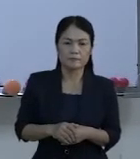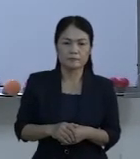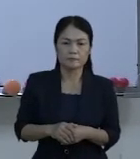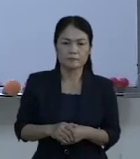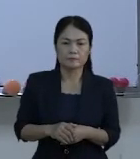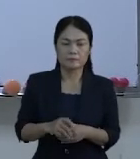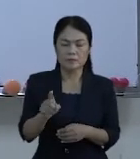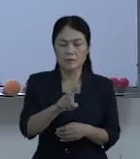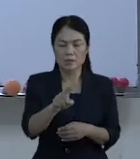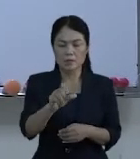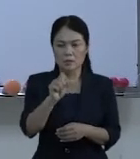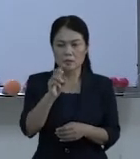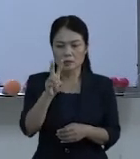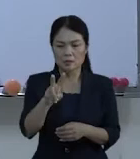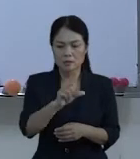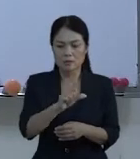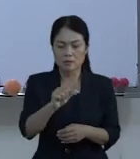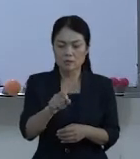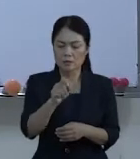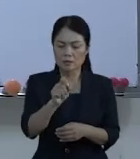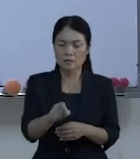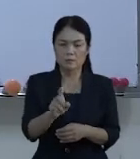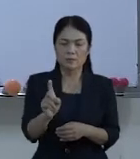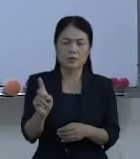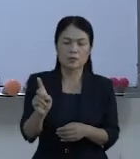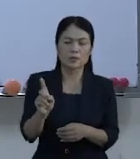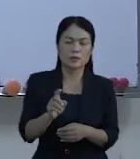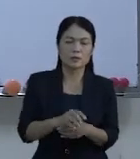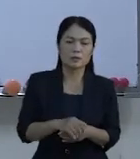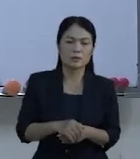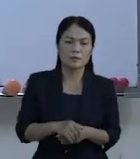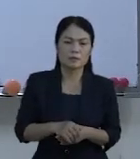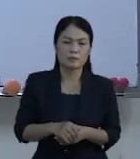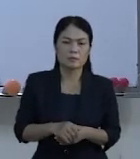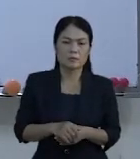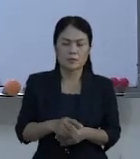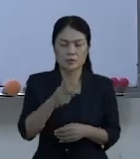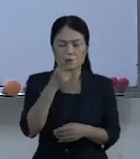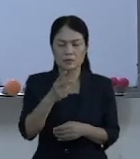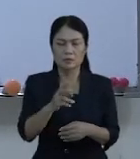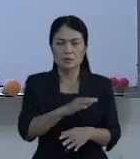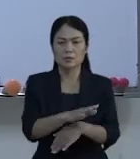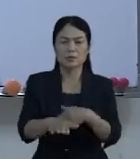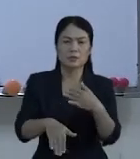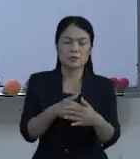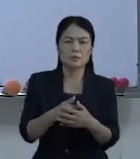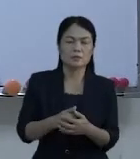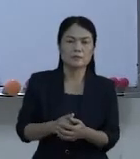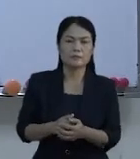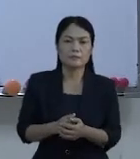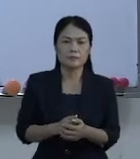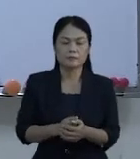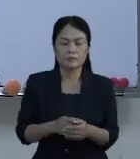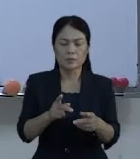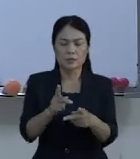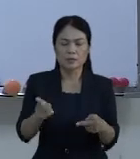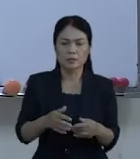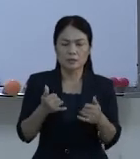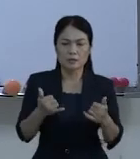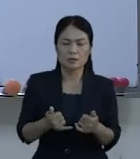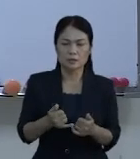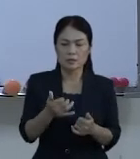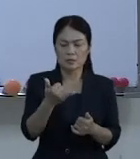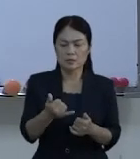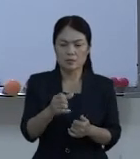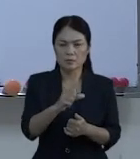mơn chẳng ta phí mơn vì thật đến không chụp nội nà nè thật đến chụp nội nà lấy dương mưu từng ọc nha cái này vì phẩm